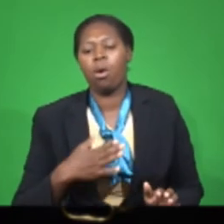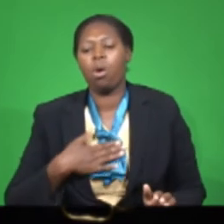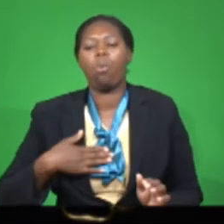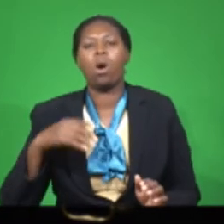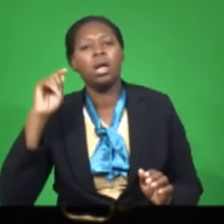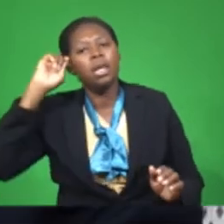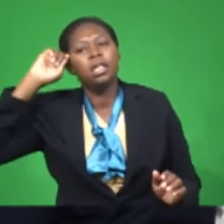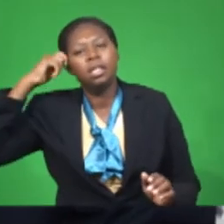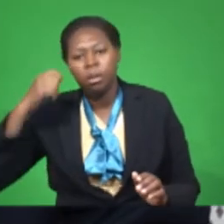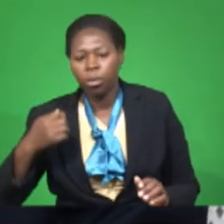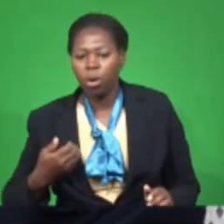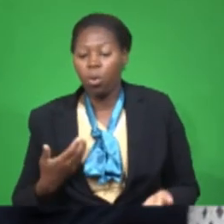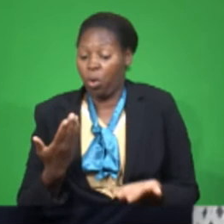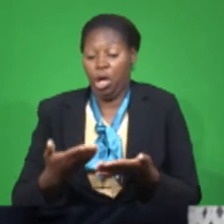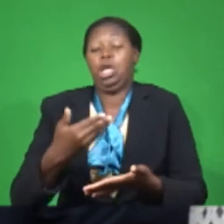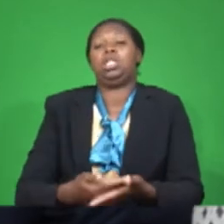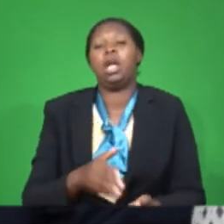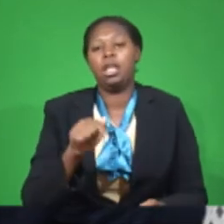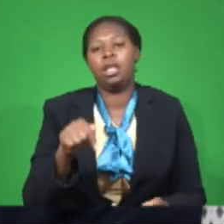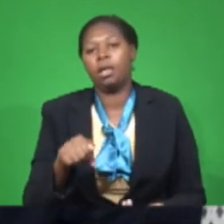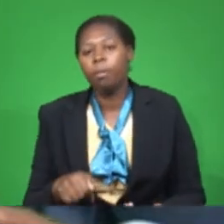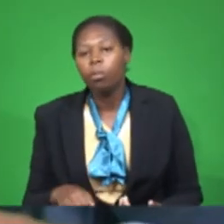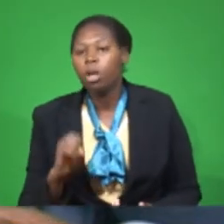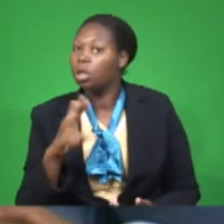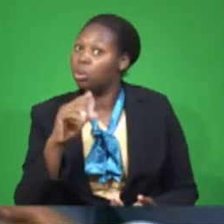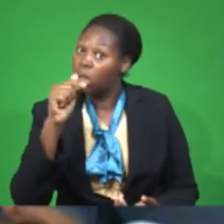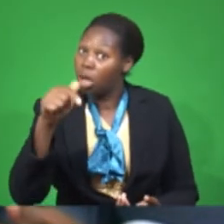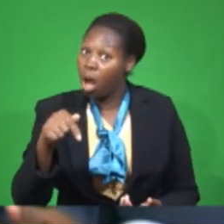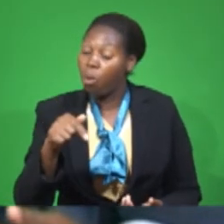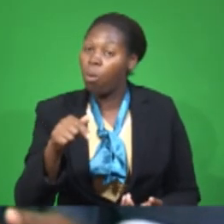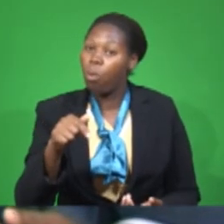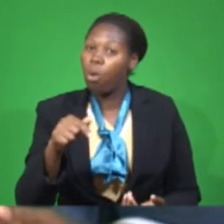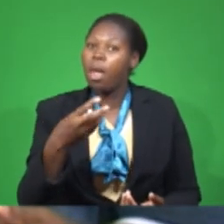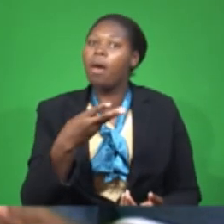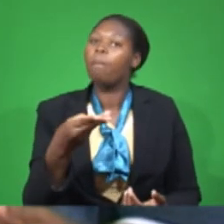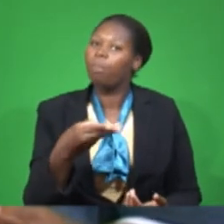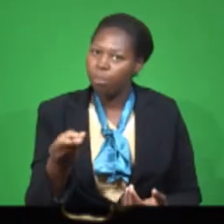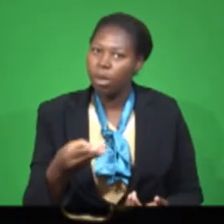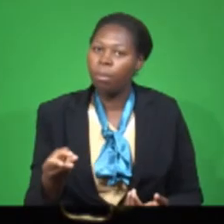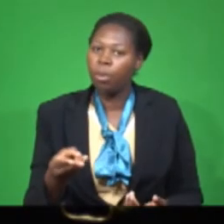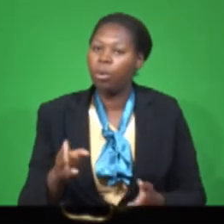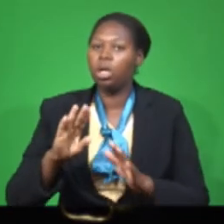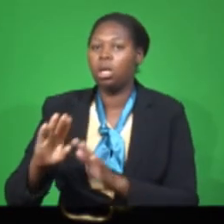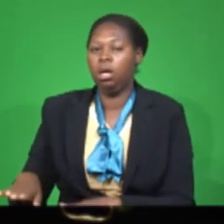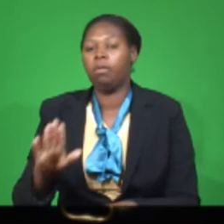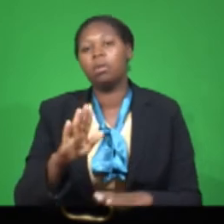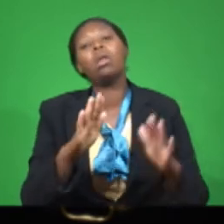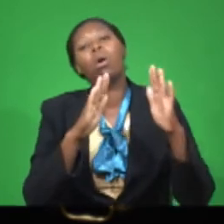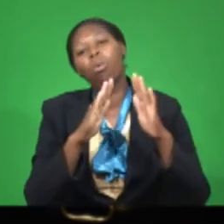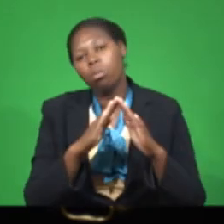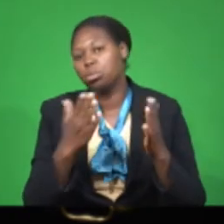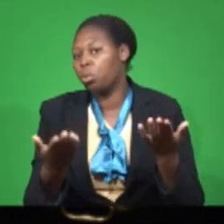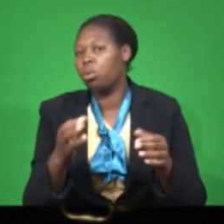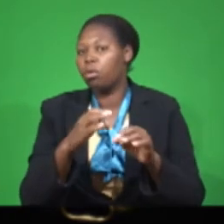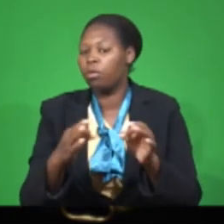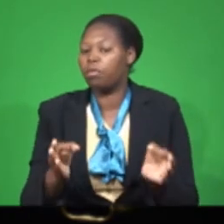ndiye anogadzira saka nyaya iri kutoitika kuti vanhu vanotosiya dzimba variko vanotosiya dzimba but kusadzira alright saka mwana ari